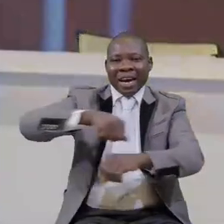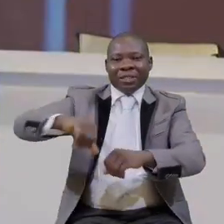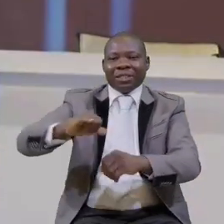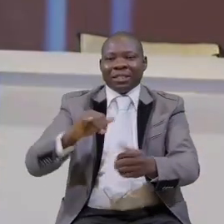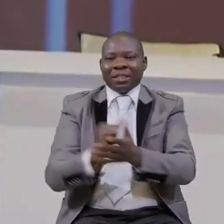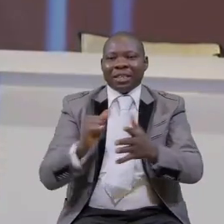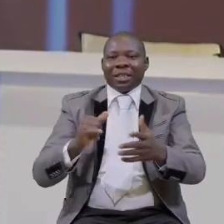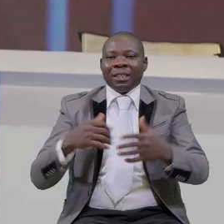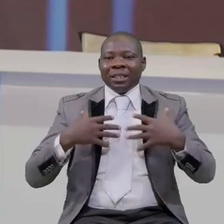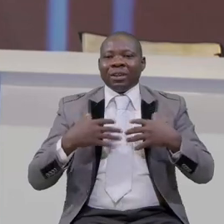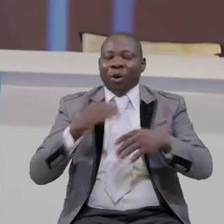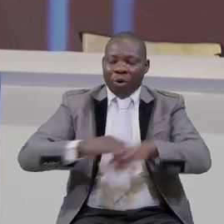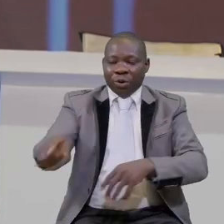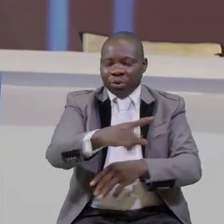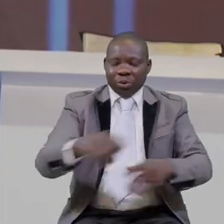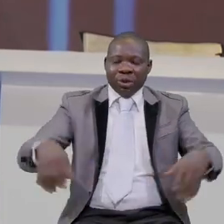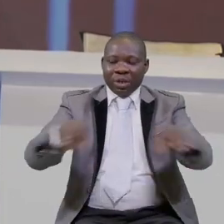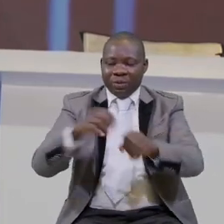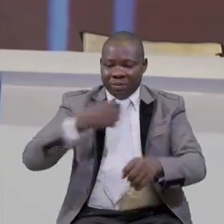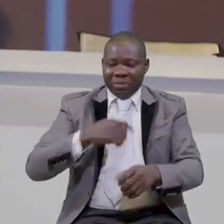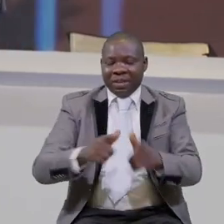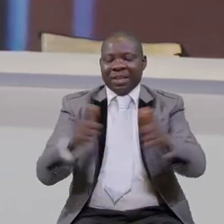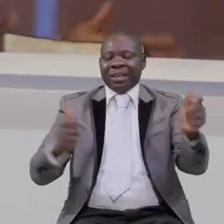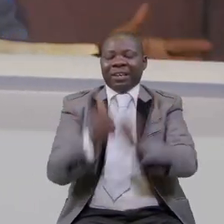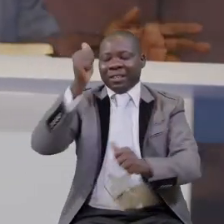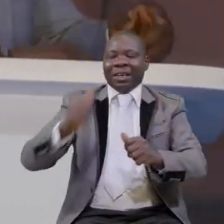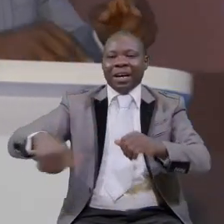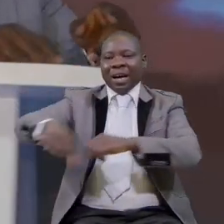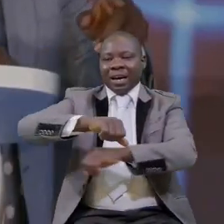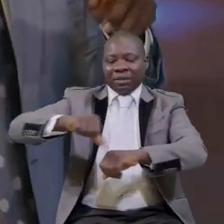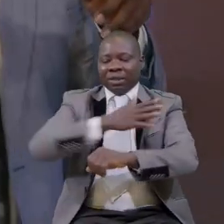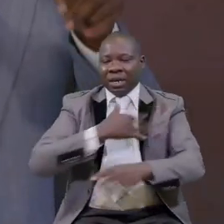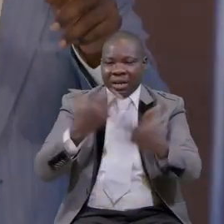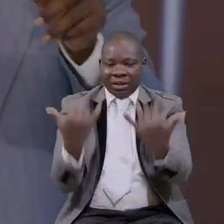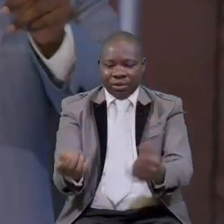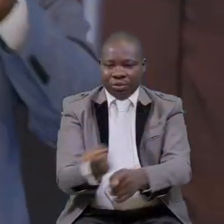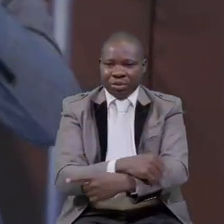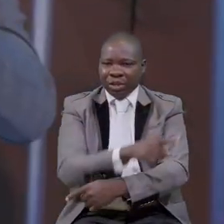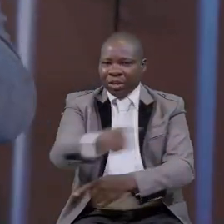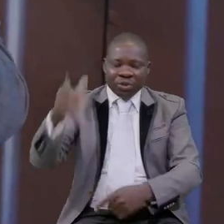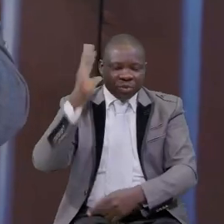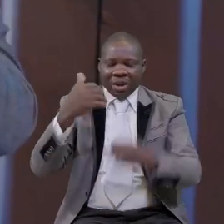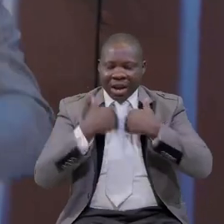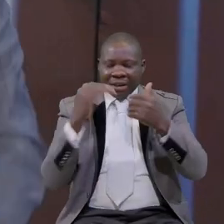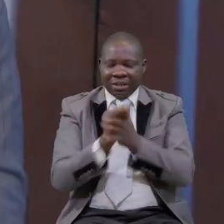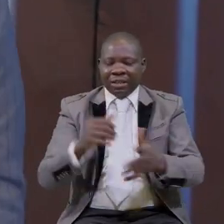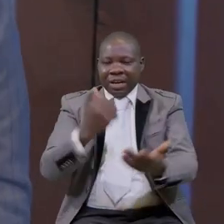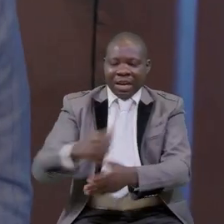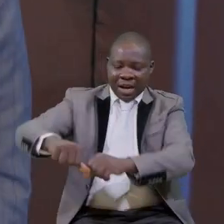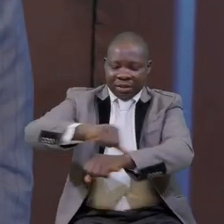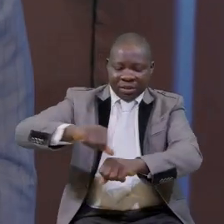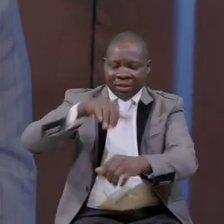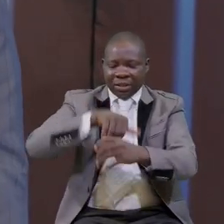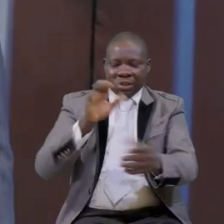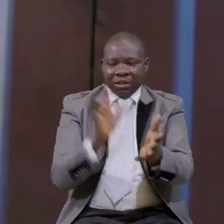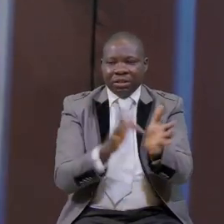L'onction sur vous. Moi-même, une plus grande onction. Et aujourd'hui, vous aurez cette onction au